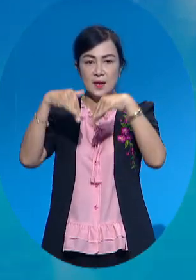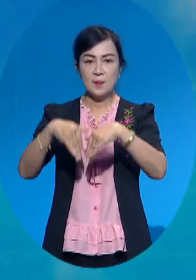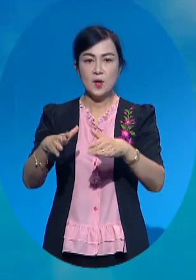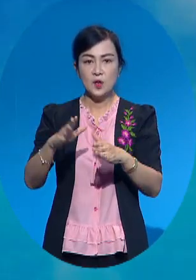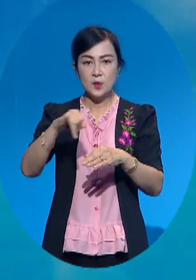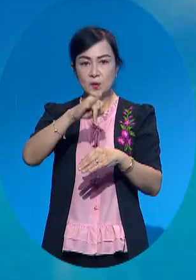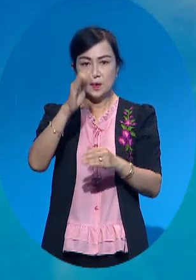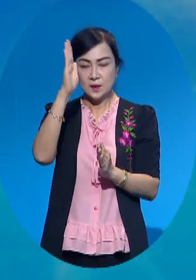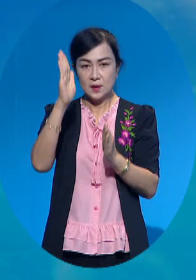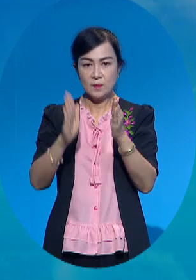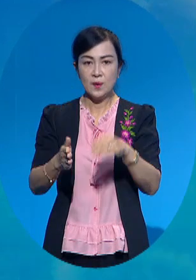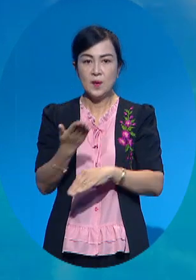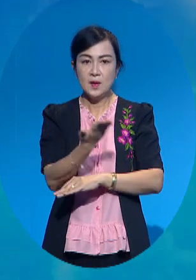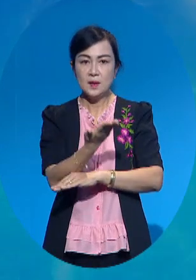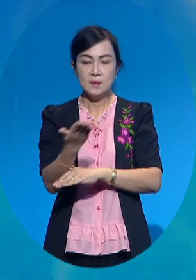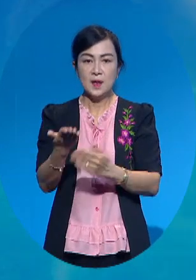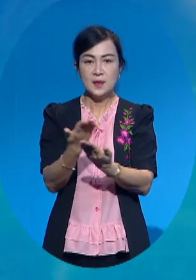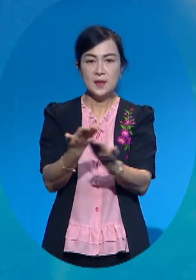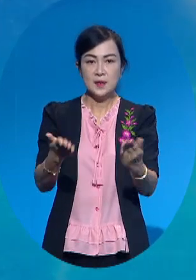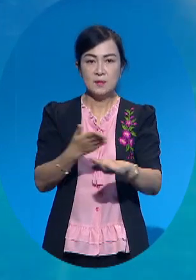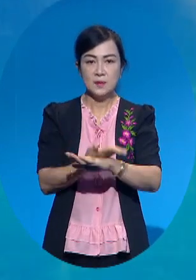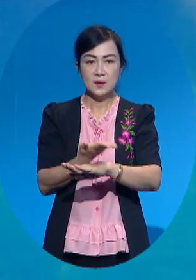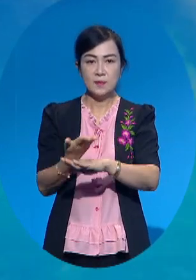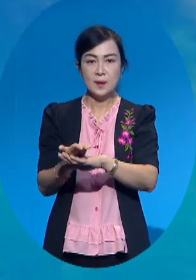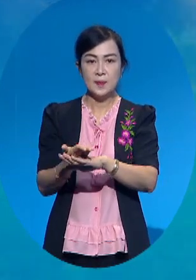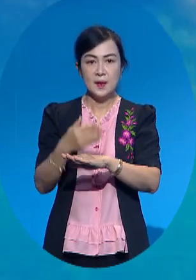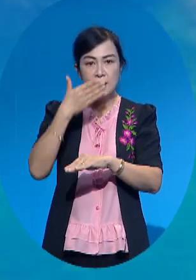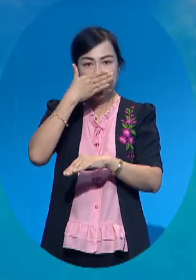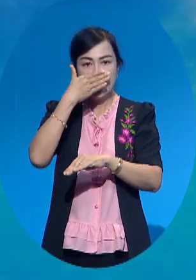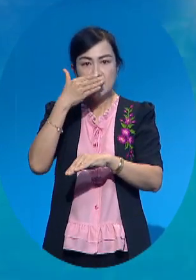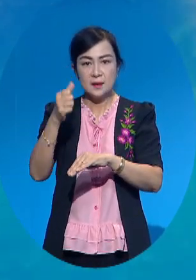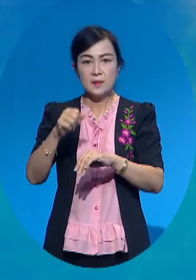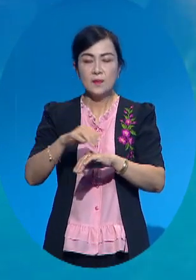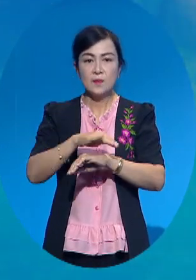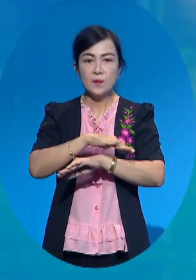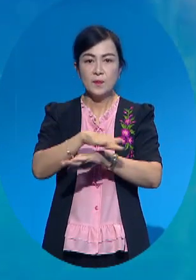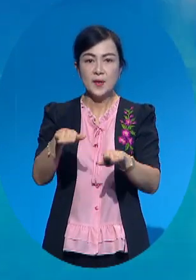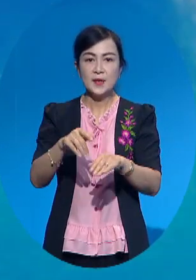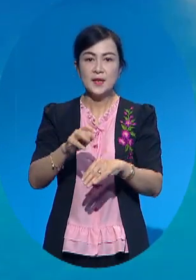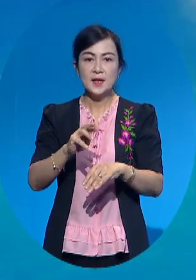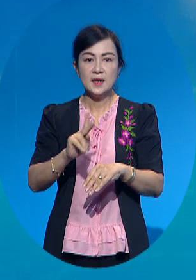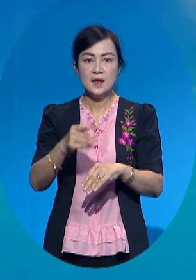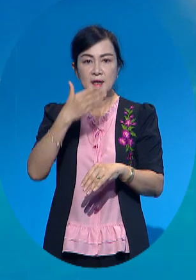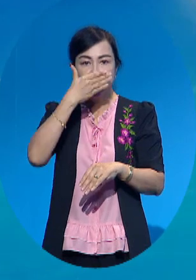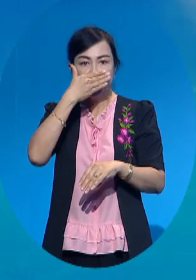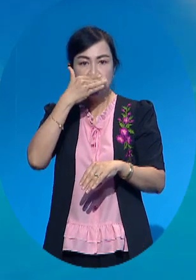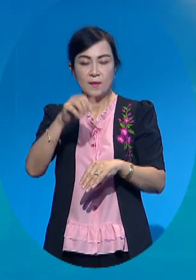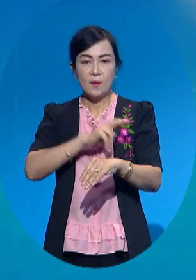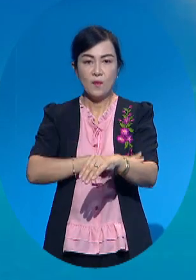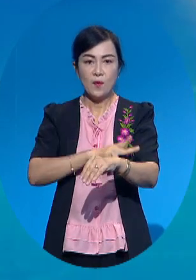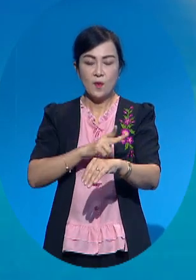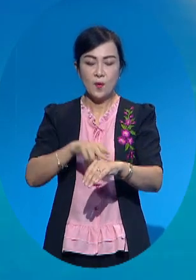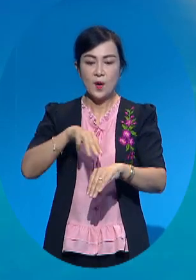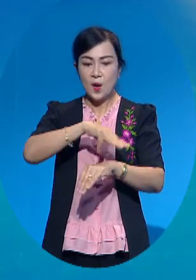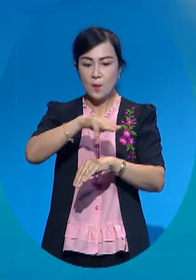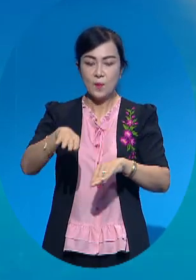với sự tham gia của nhiều tỉnh thành phố trưng bày triển lãm các sản phẩm ocop sản phẩm đặc trưng vùng miền được thiết kế theo đặc trưng văn hóa